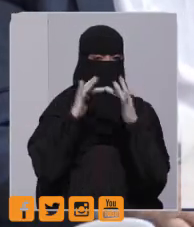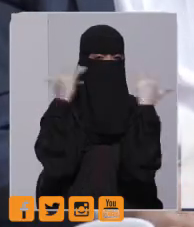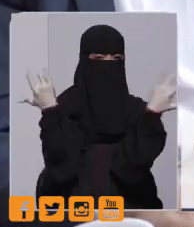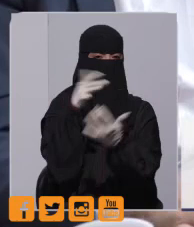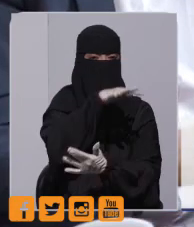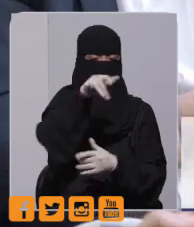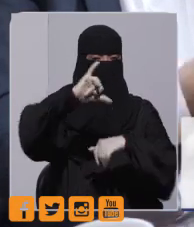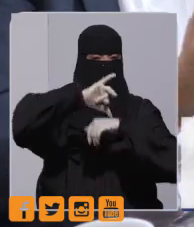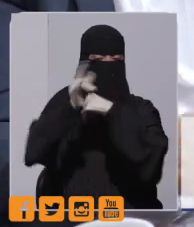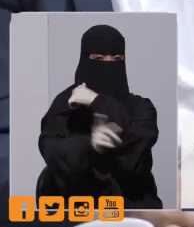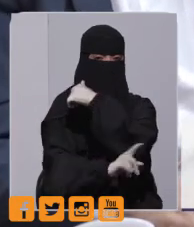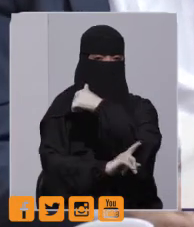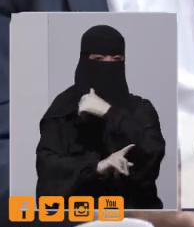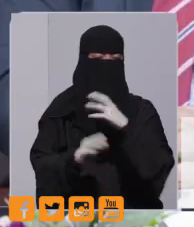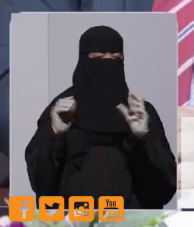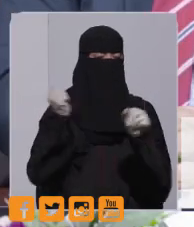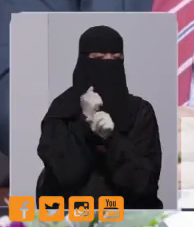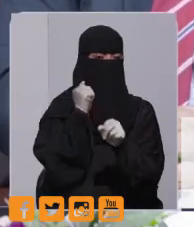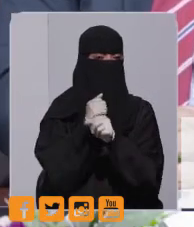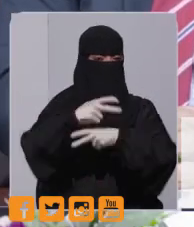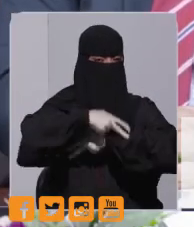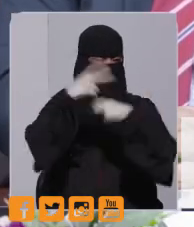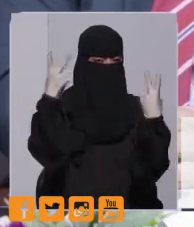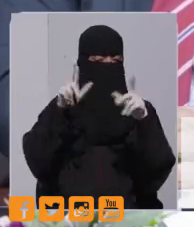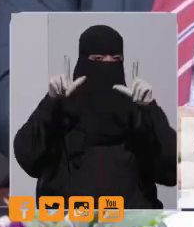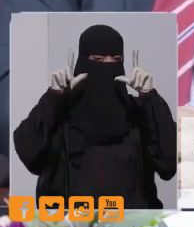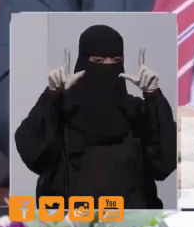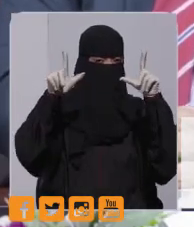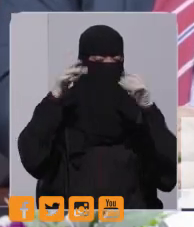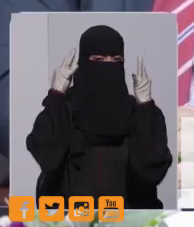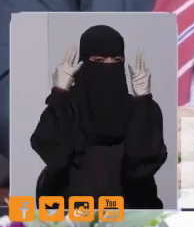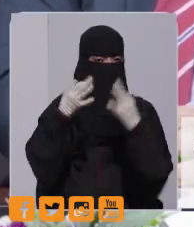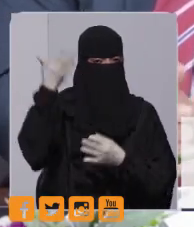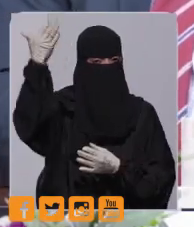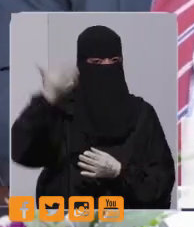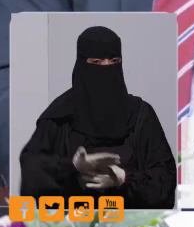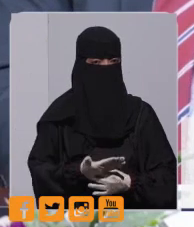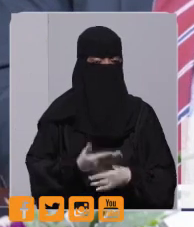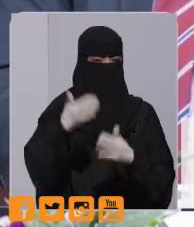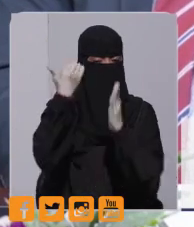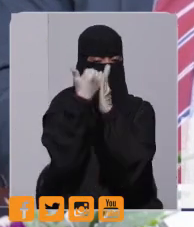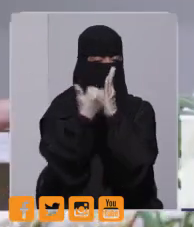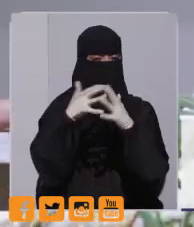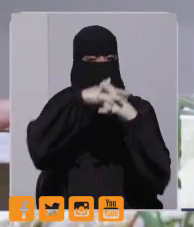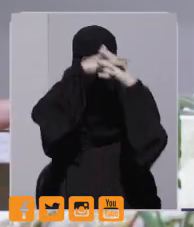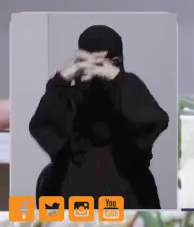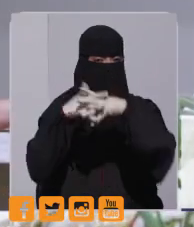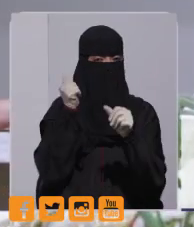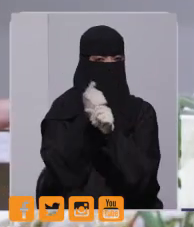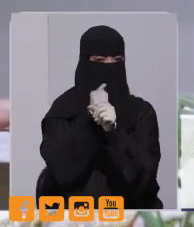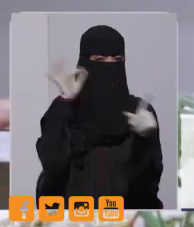المؤقته عدن لتسهيل عمل المنظمات واستعرض سلسله المشاريع والاعمال التي